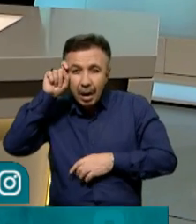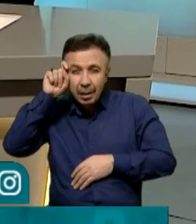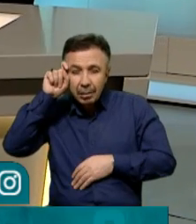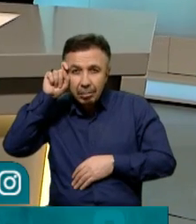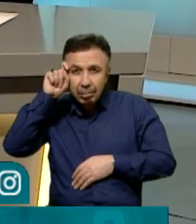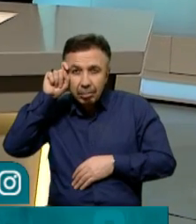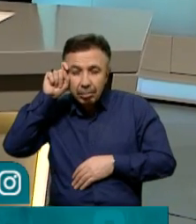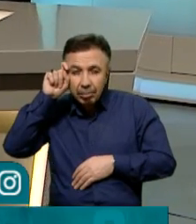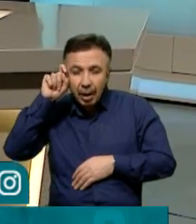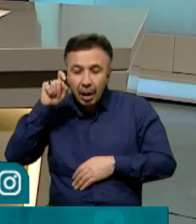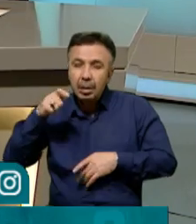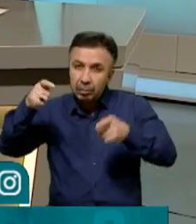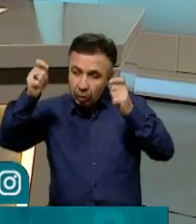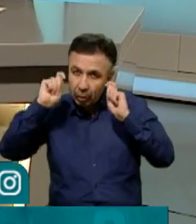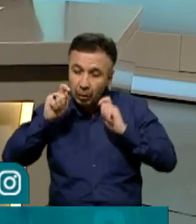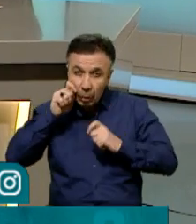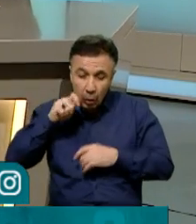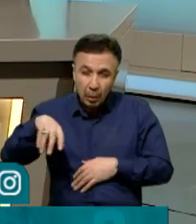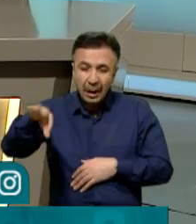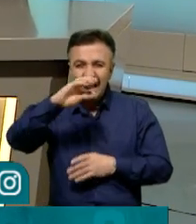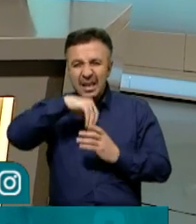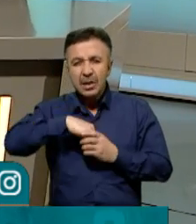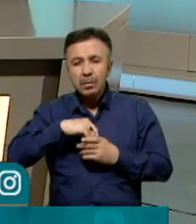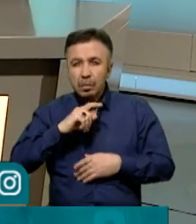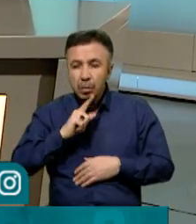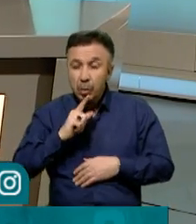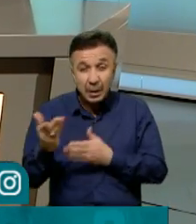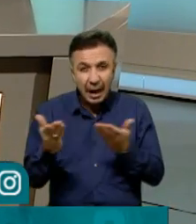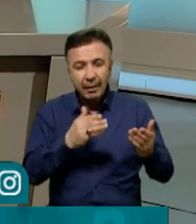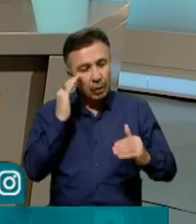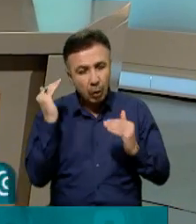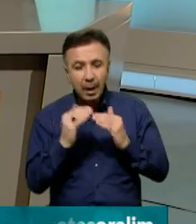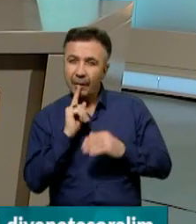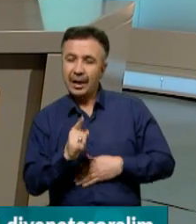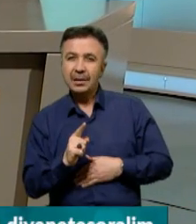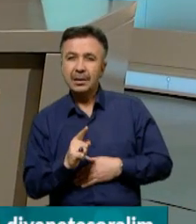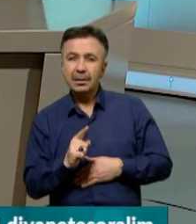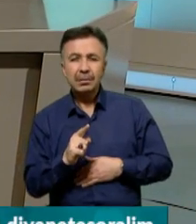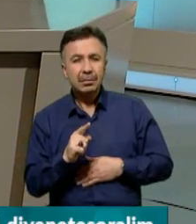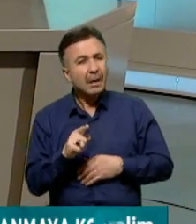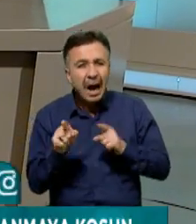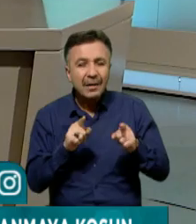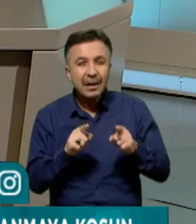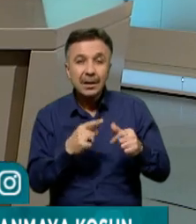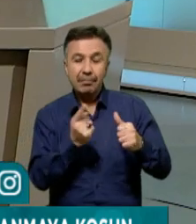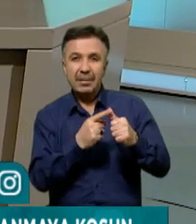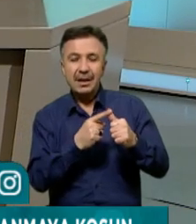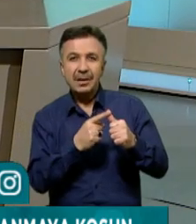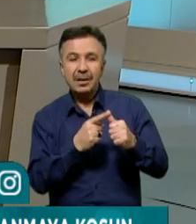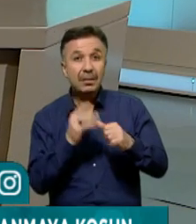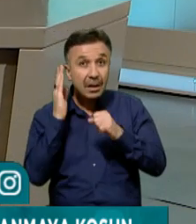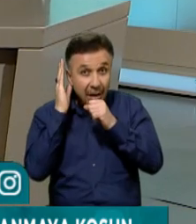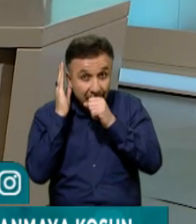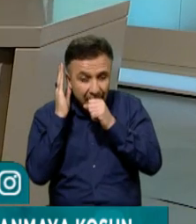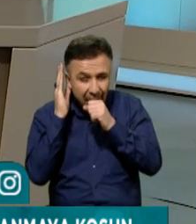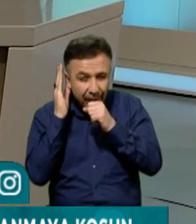akıl baliğ ve mukim olan Müslümanlar için bu çağrıya uymak nedir? Farzdır. Hangi vakit? Birinci çağrıda. Birinci çağrı ile